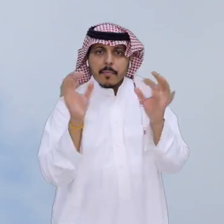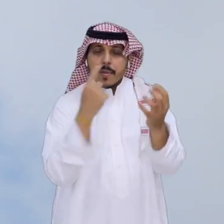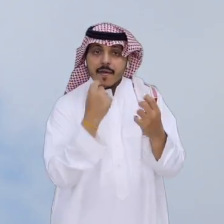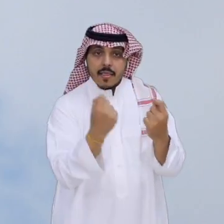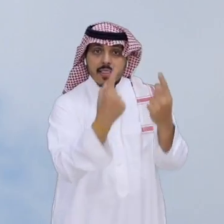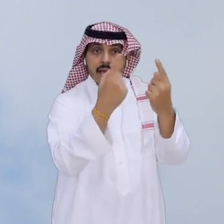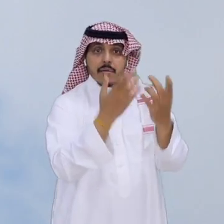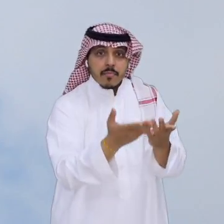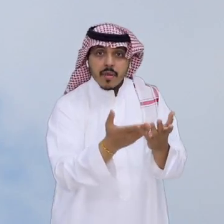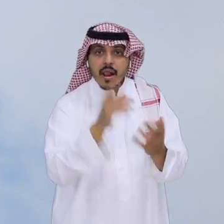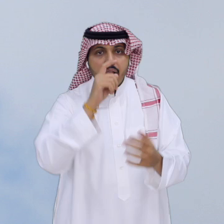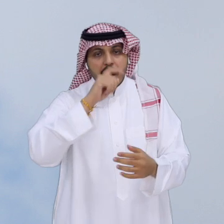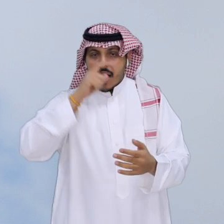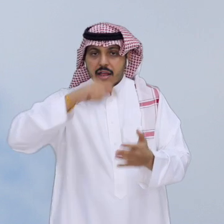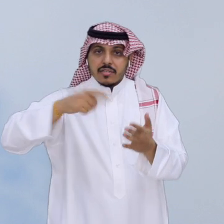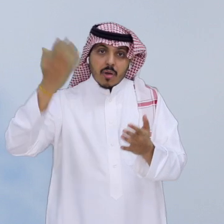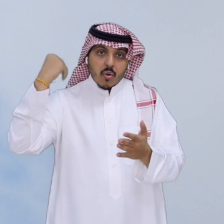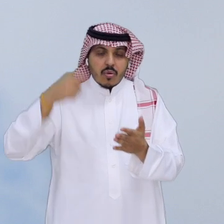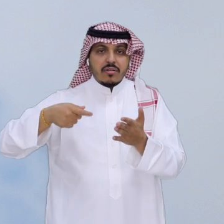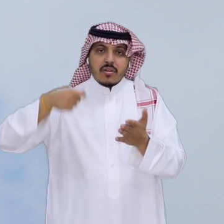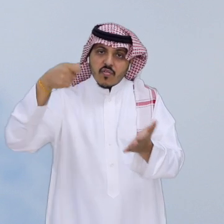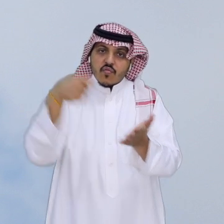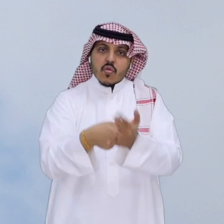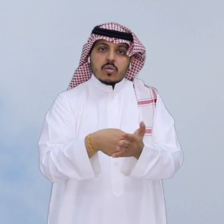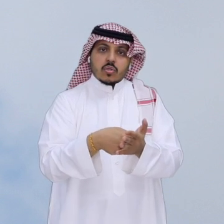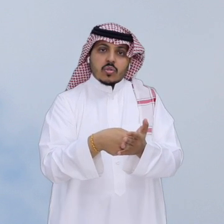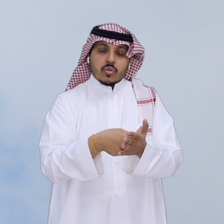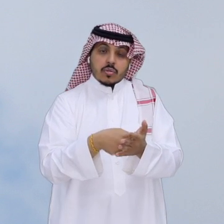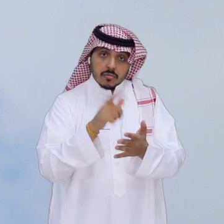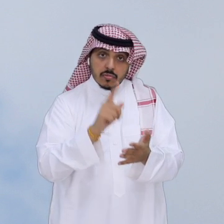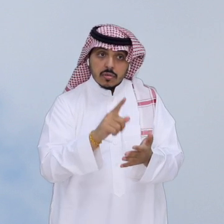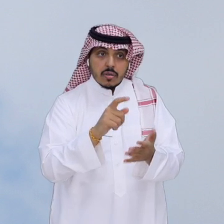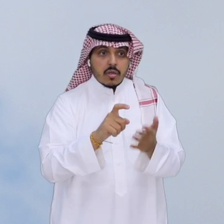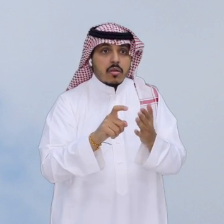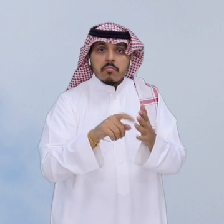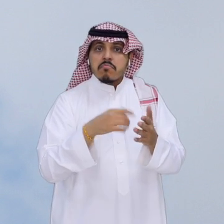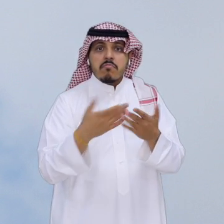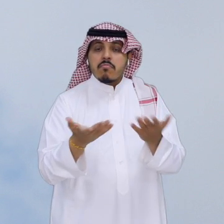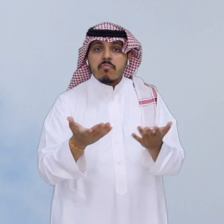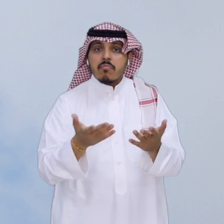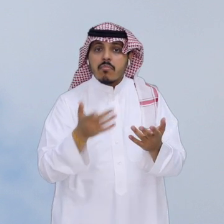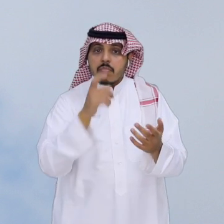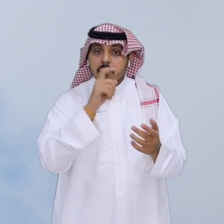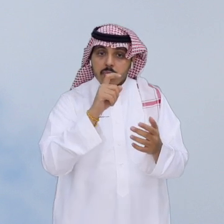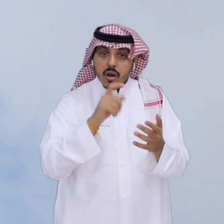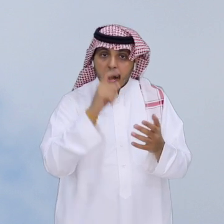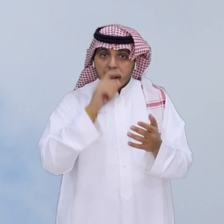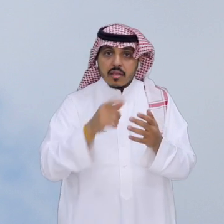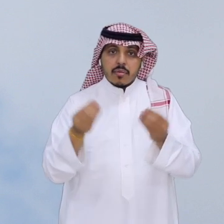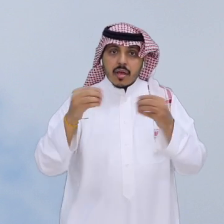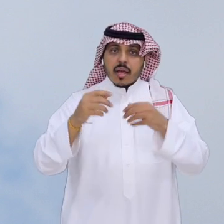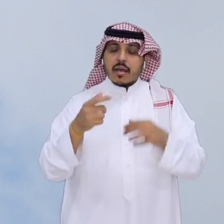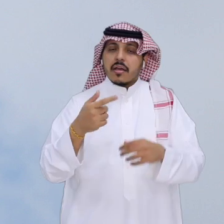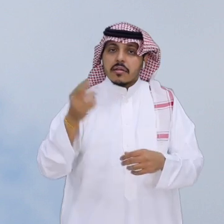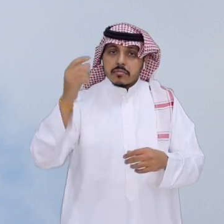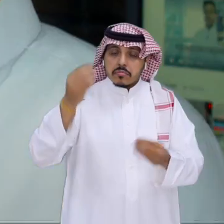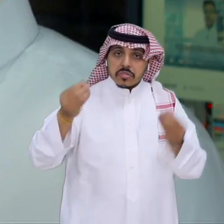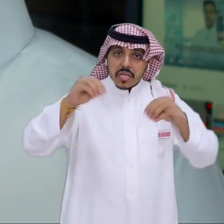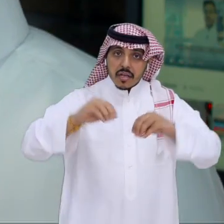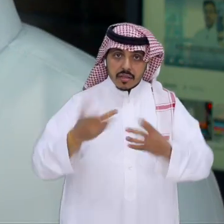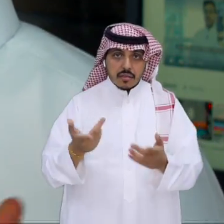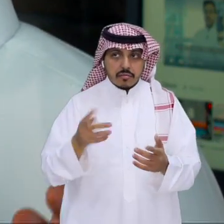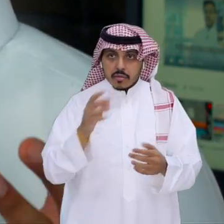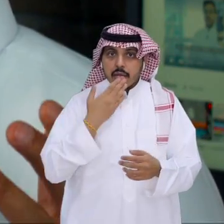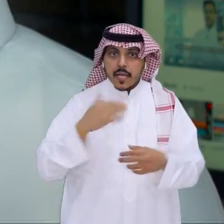مشكلة. المشكلة اللي صارت هي اللي تسببت في وقوع أكثر من طيارة ما كانوا طالبين وما دفعوا المبالغ الإضافية لهذا النظام. طبعا مستغرب